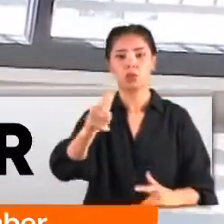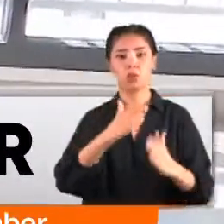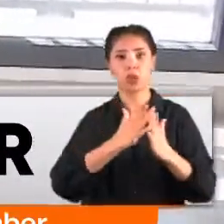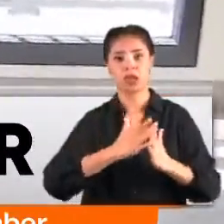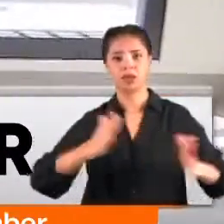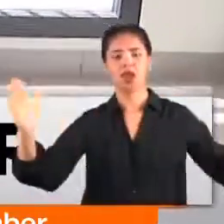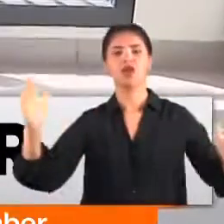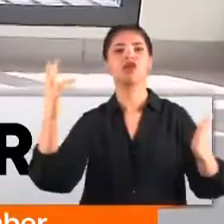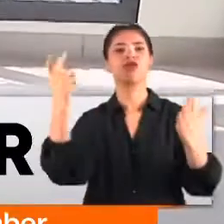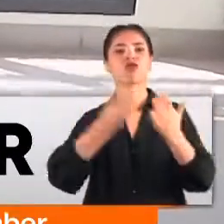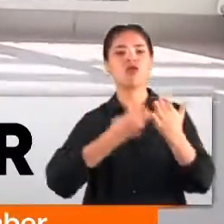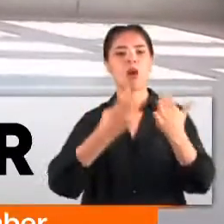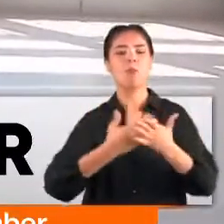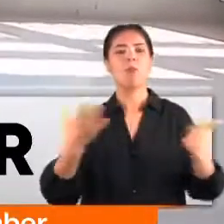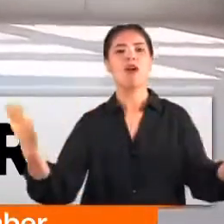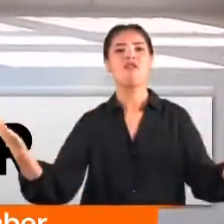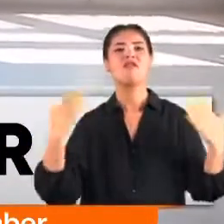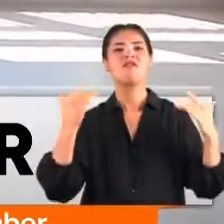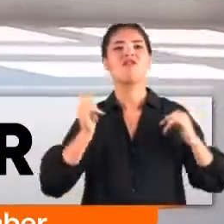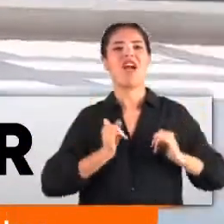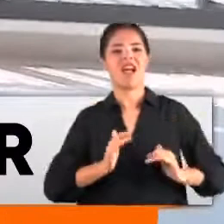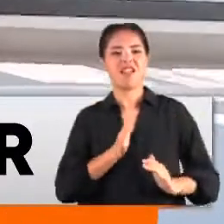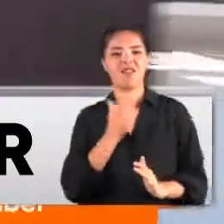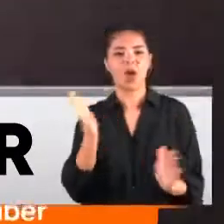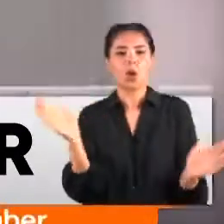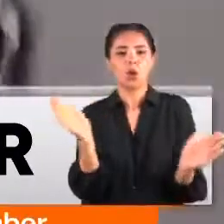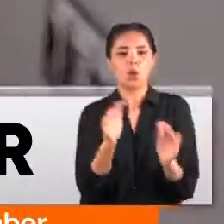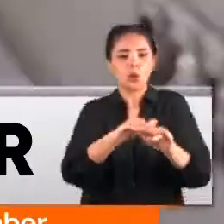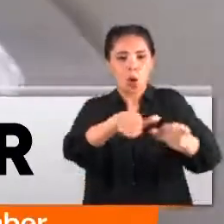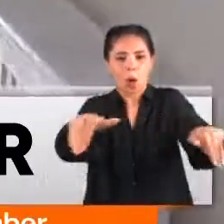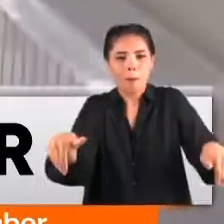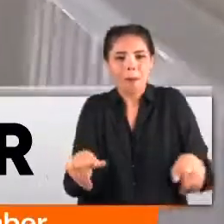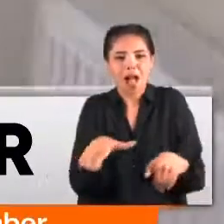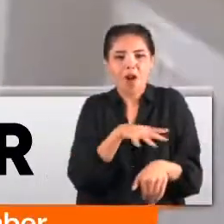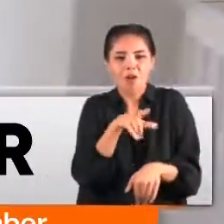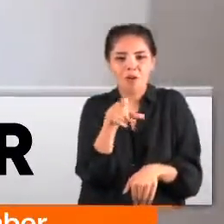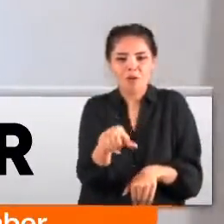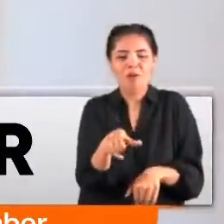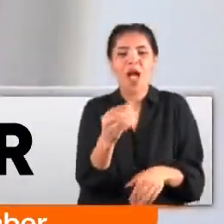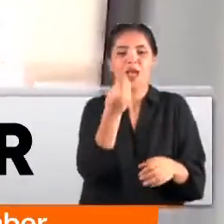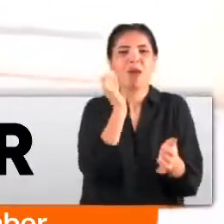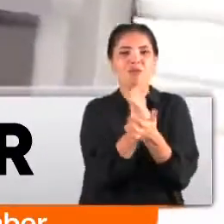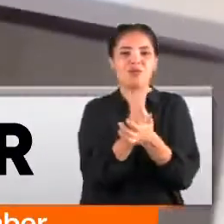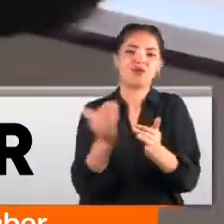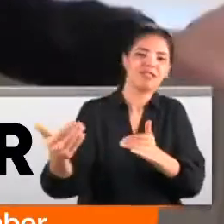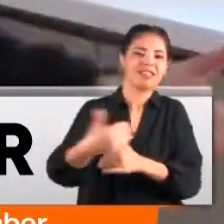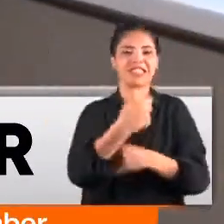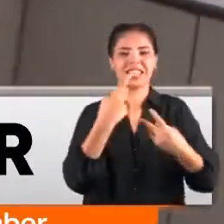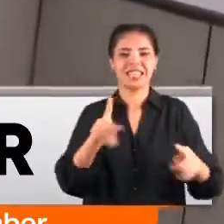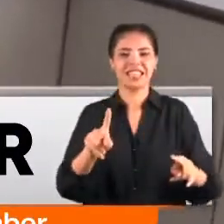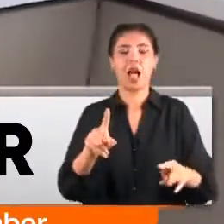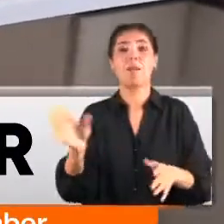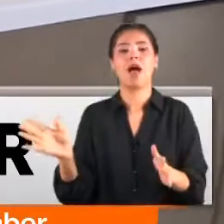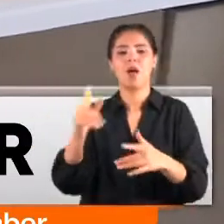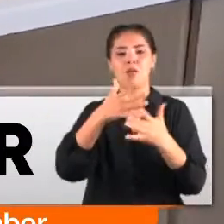geniş camlarla ferah bir görüntü var. Aynı zamanda küçük bir balkon. O balkon mutfağa çıkıyor. Mutfağa da tıpkı salonu